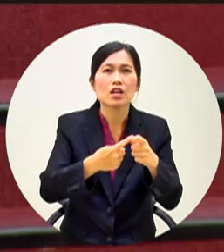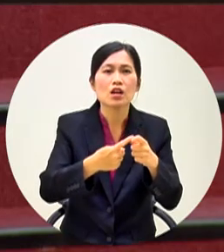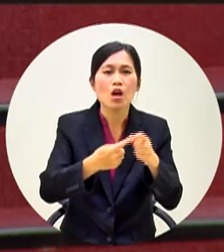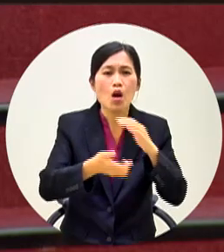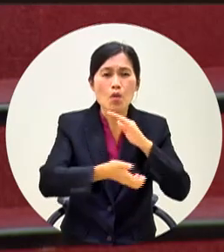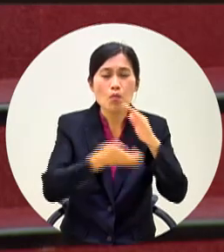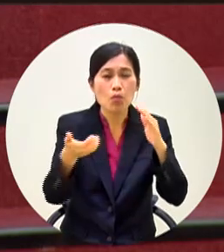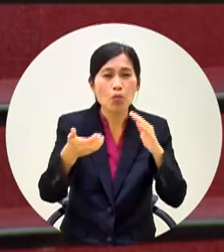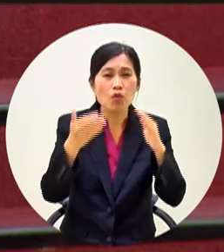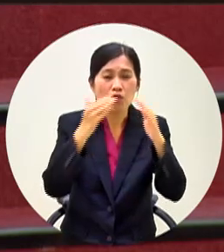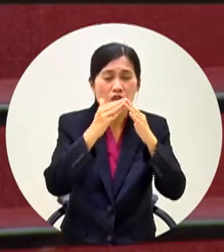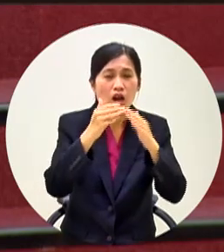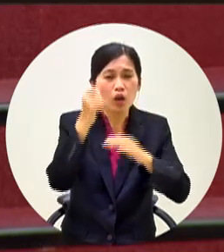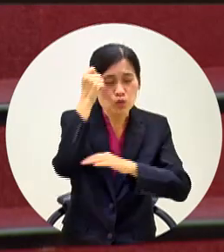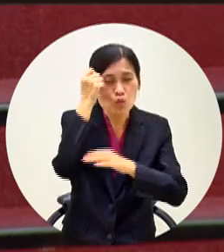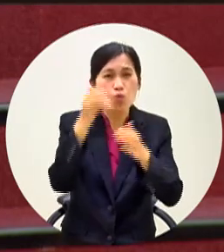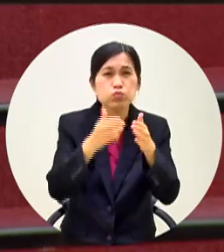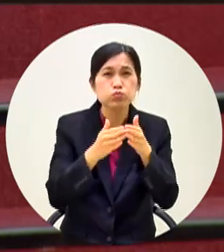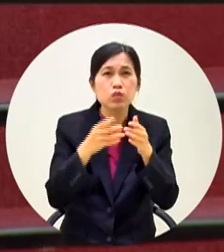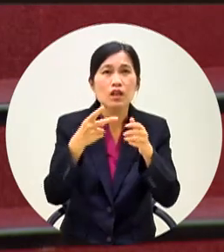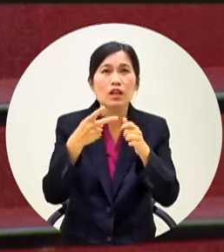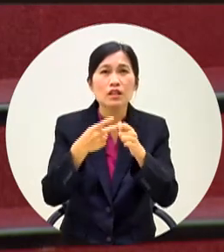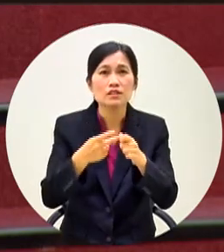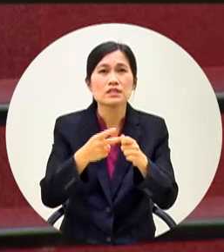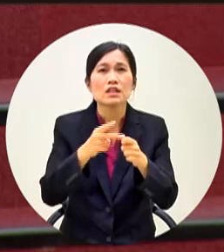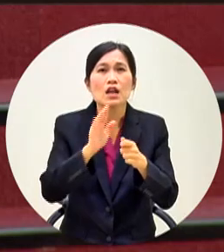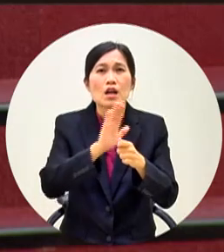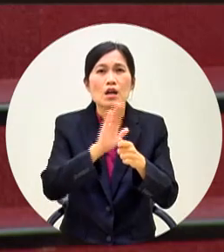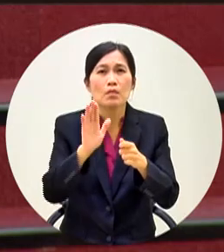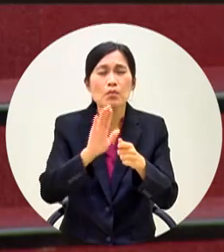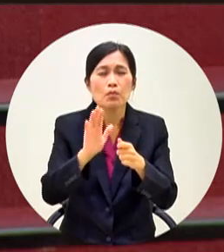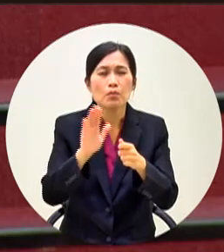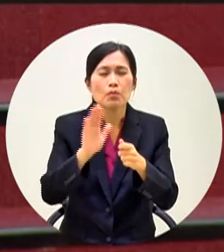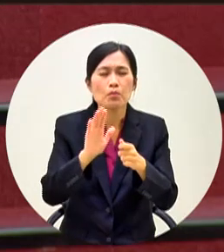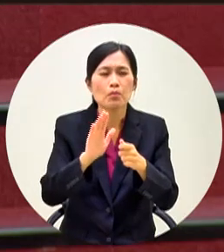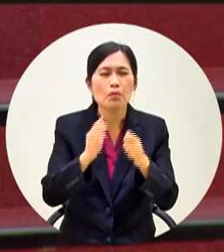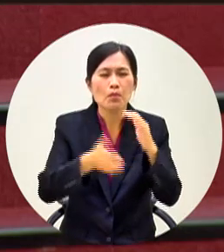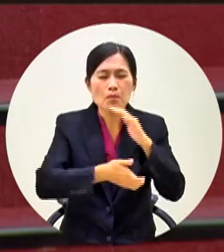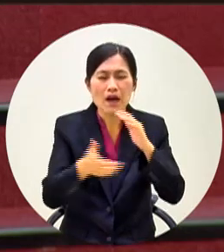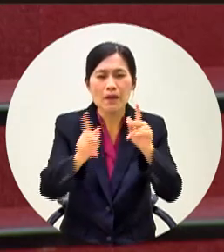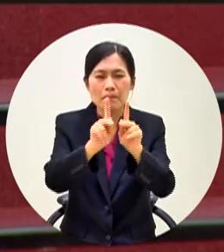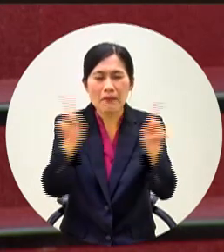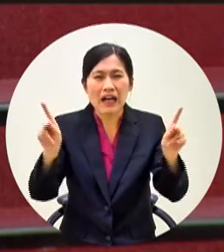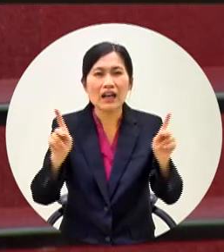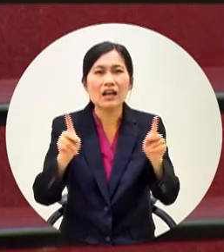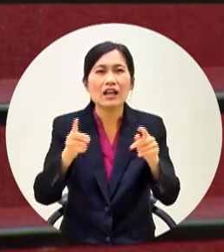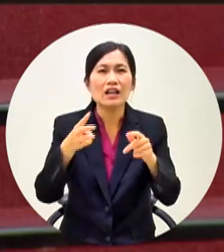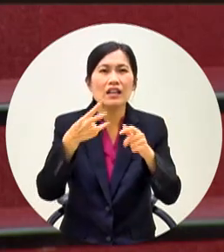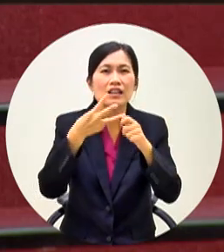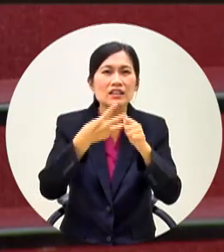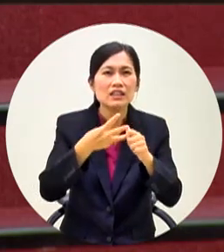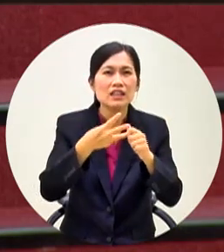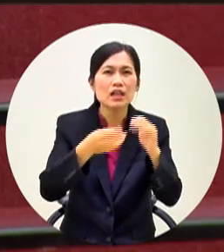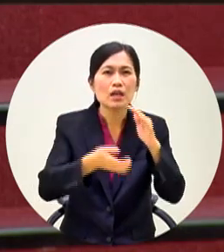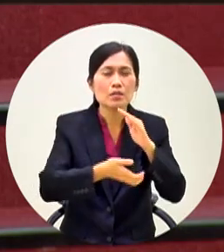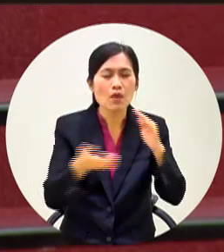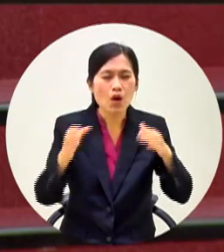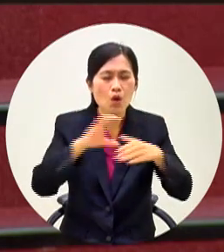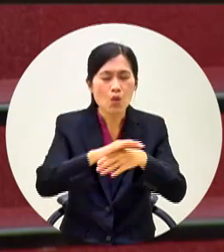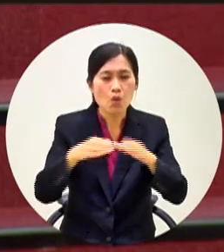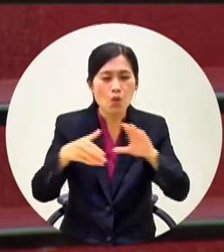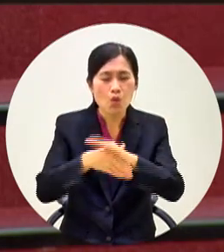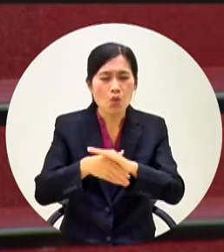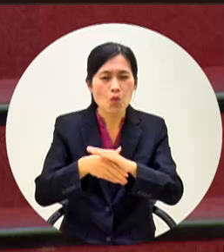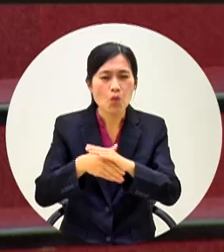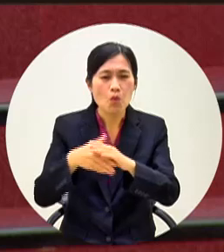住；第二个，不因为迁村而负债；第三，不因为迁村文化没了根；不因为迁村怠